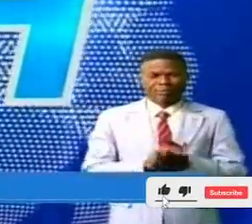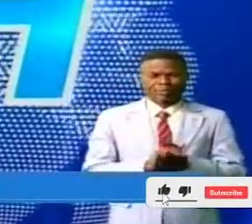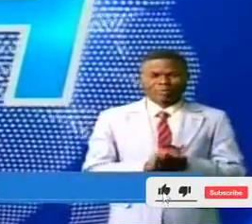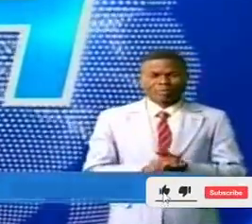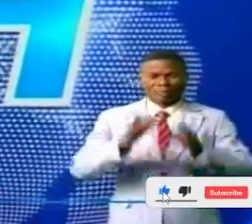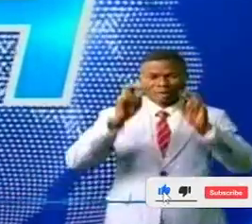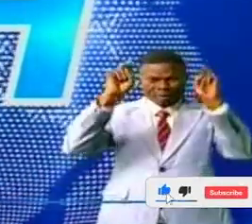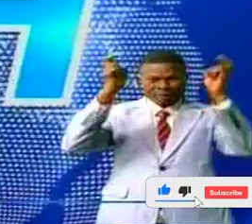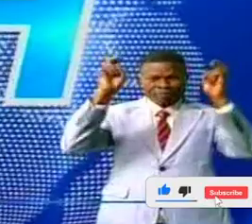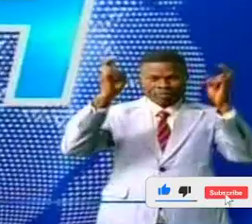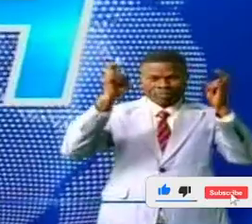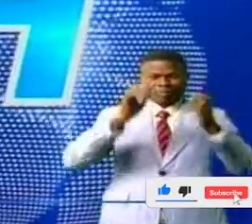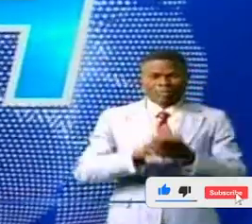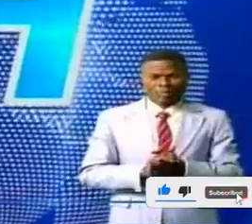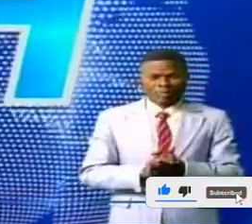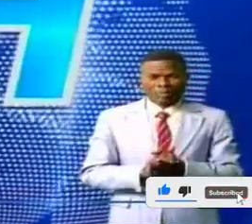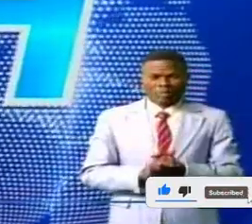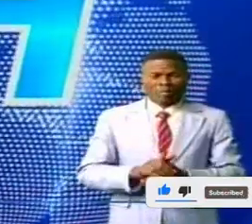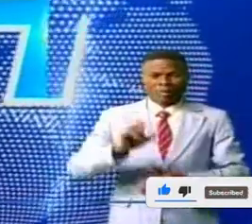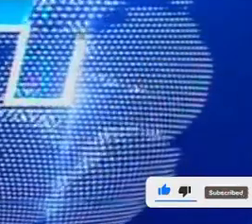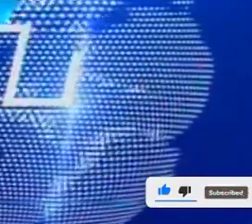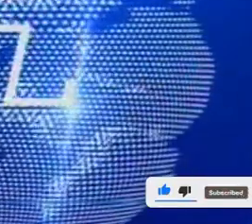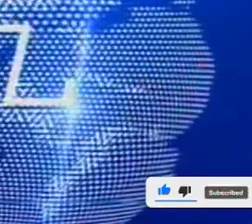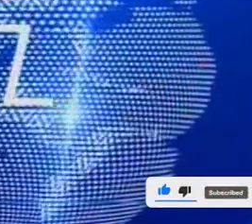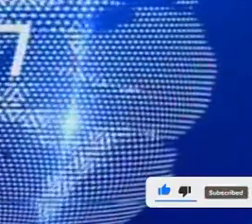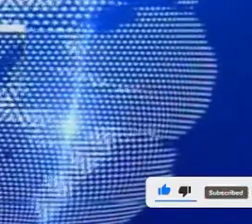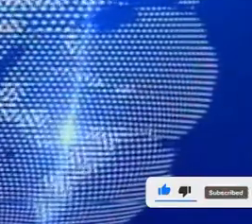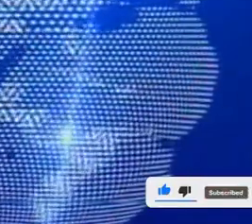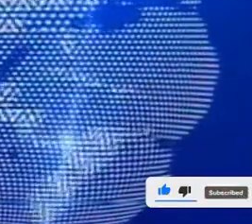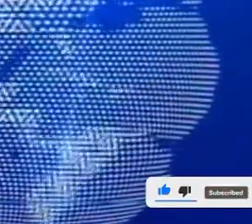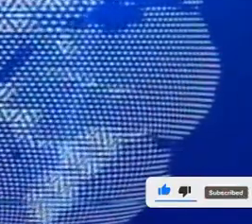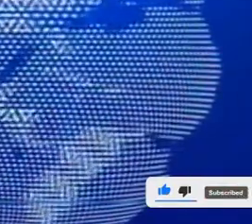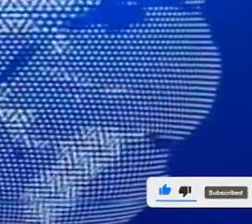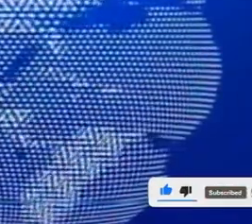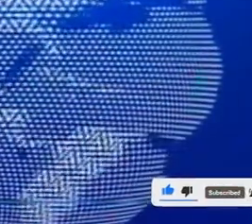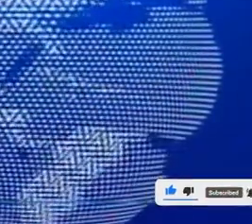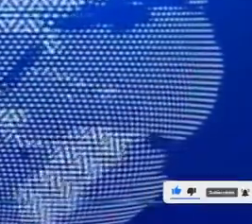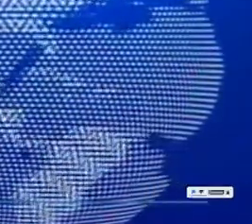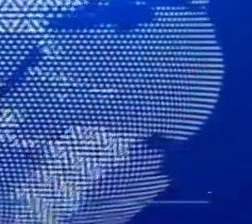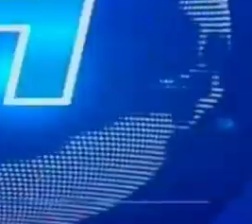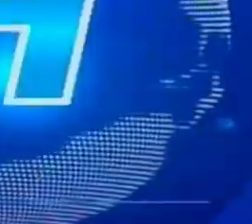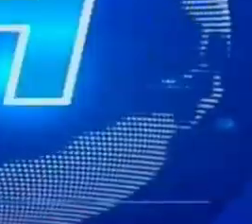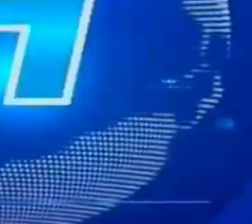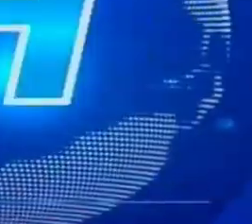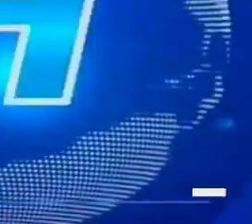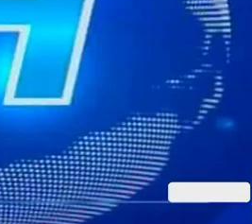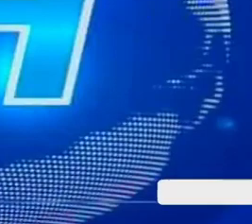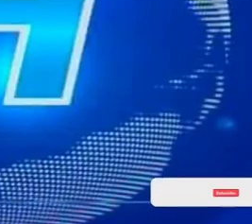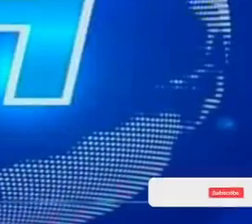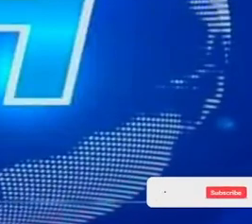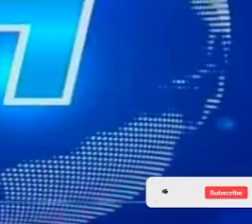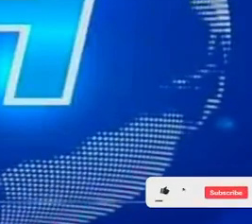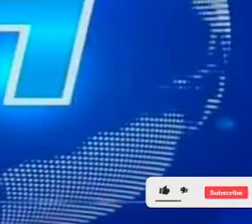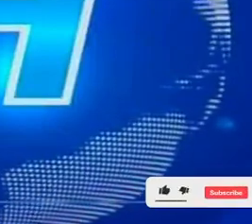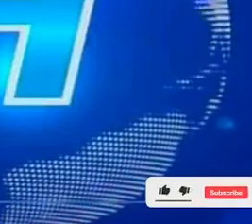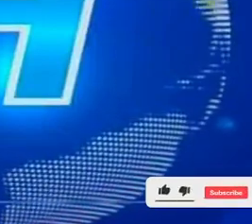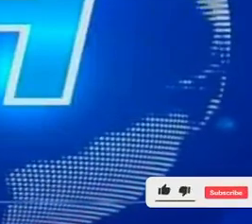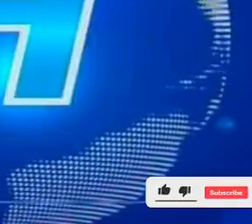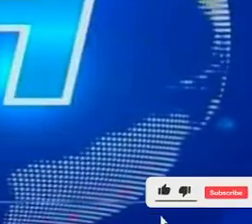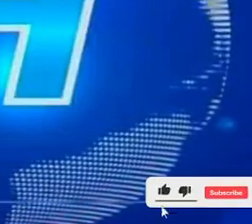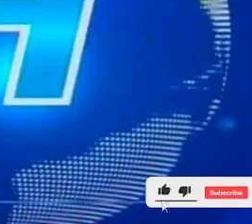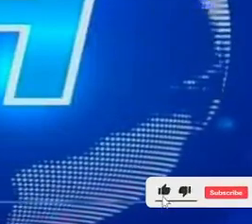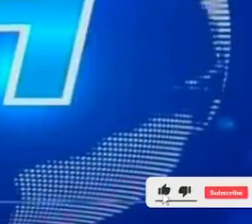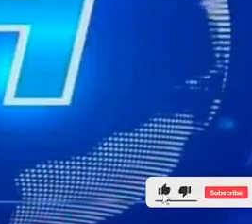Au sommaire, l'auditoire M4 de la faculté de médecine réagira réhabilité sur financement du